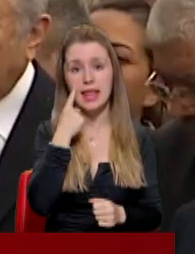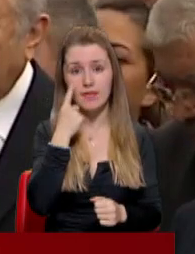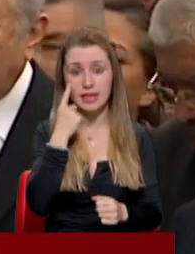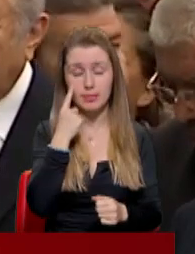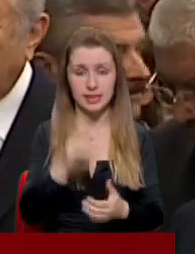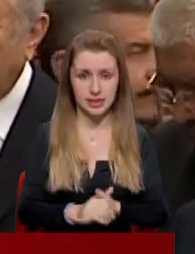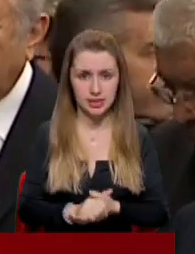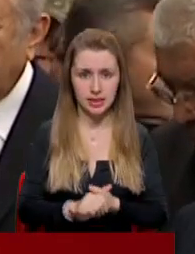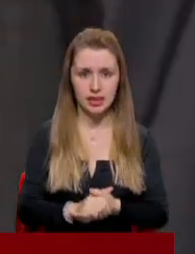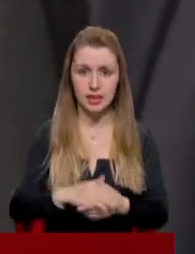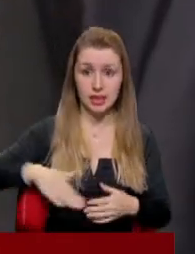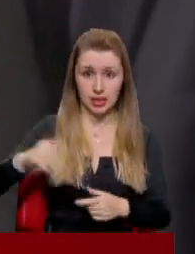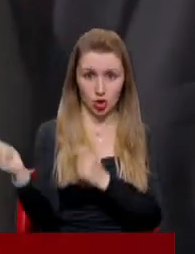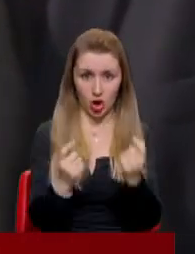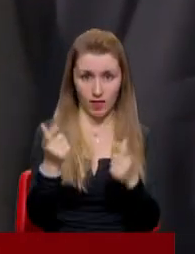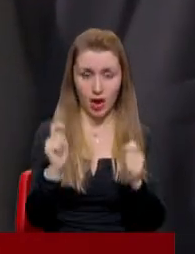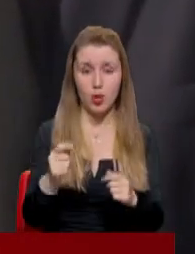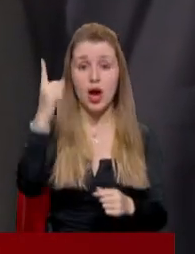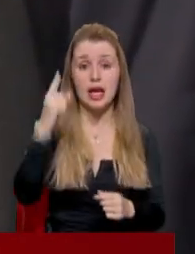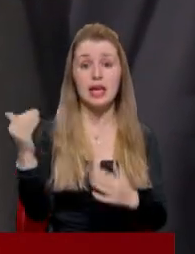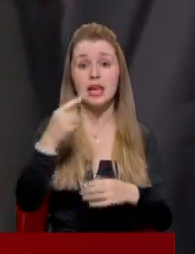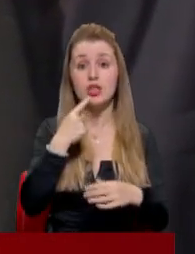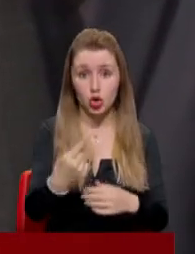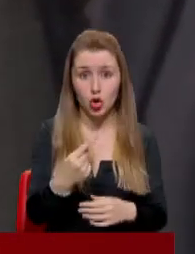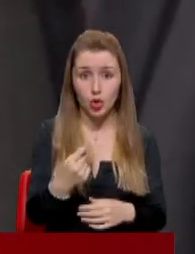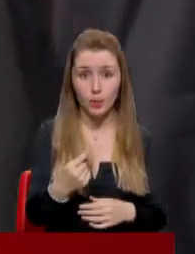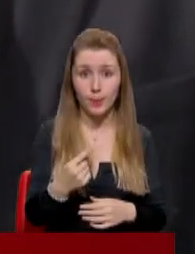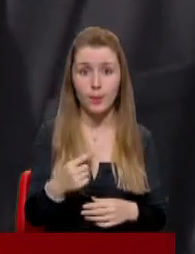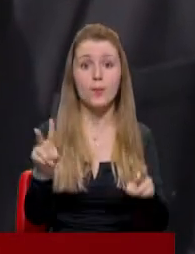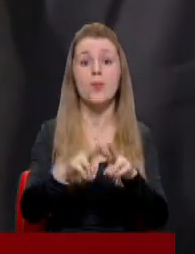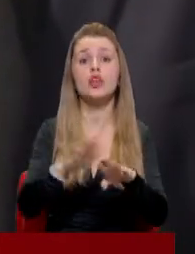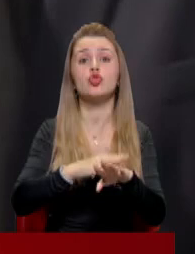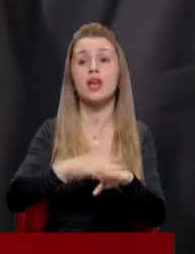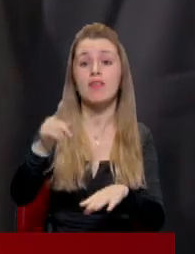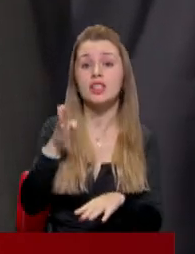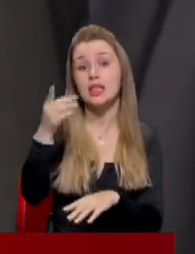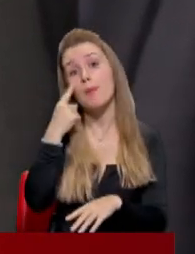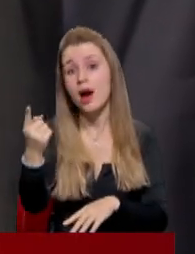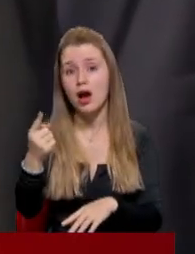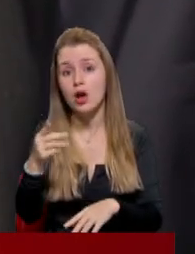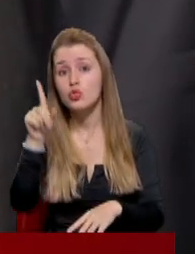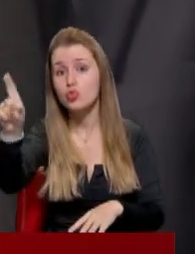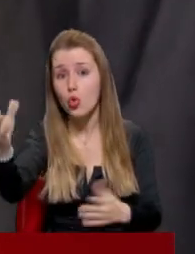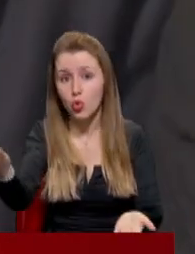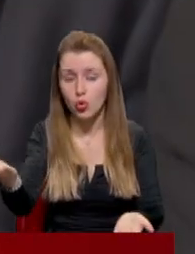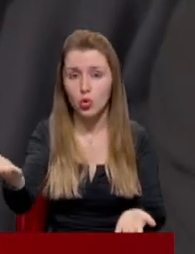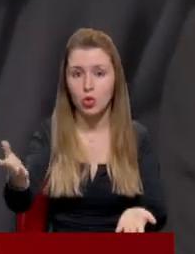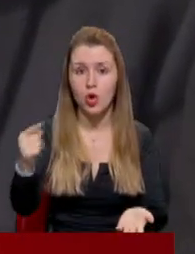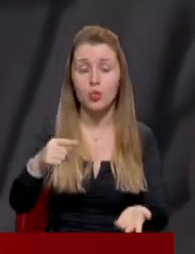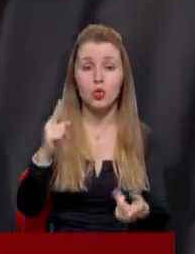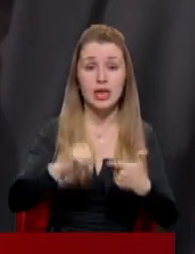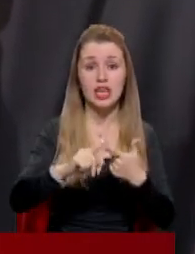devletimiz sahadaydı. Buraya ilk gelen, söylüyorum yani, ilk gelen Mansur Başkan ya. Gidin bakın, sorun arkadaşlar ya.